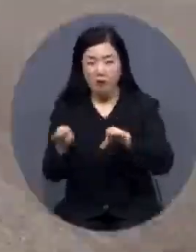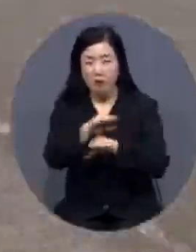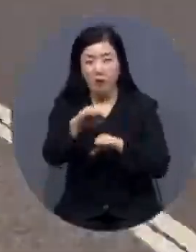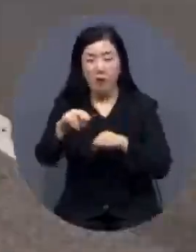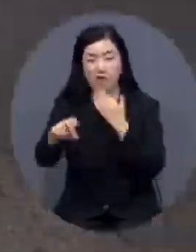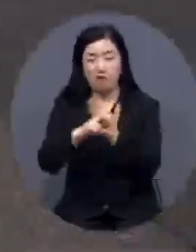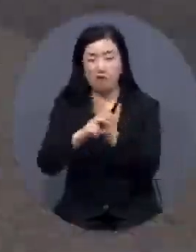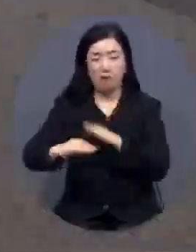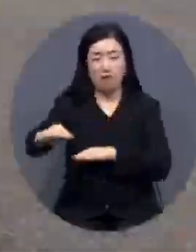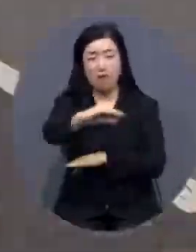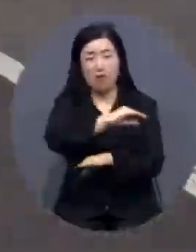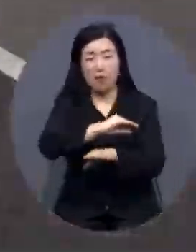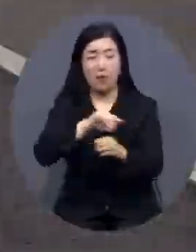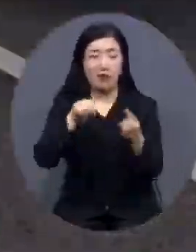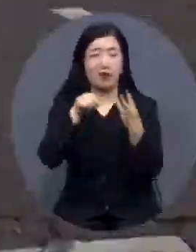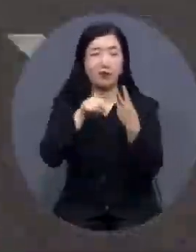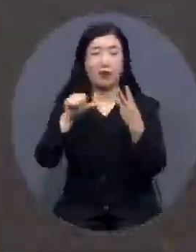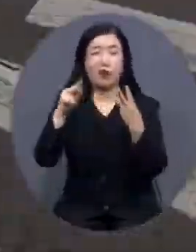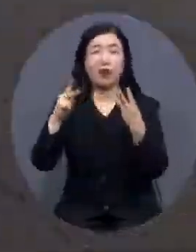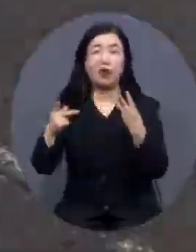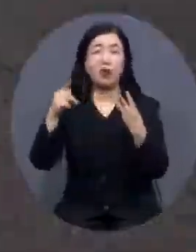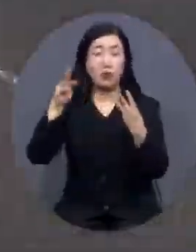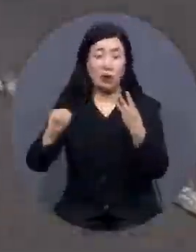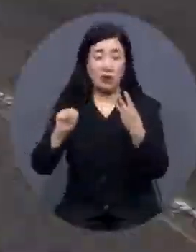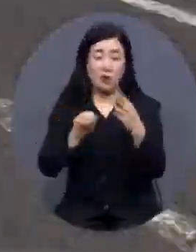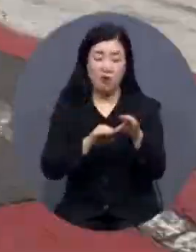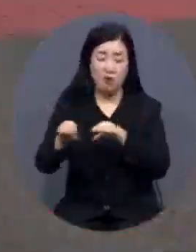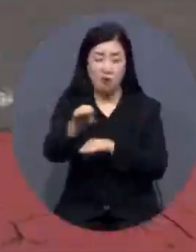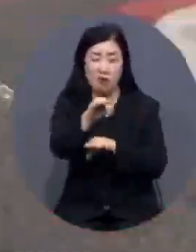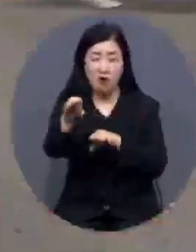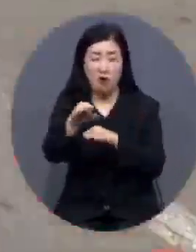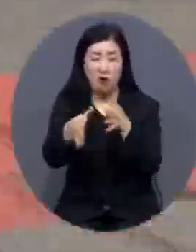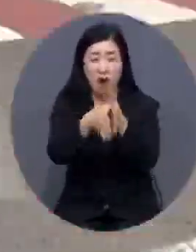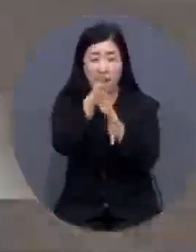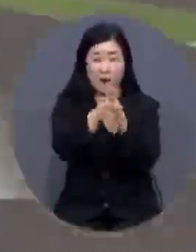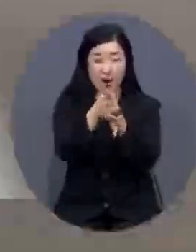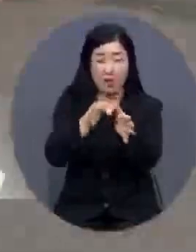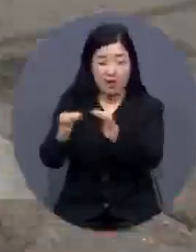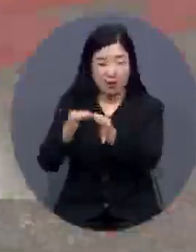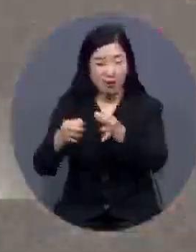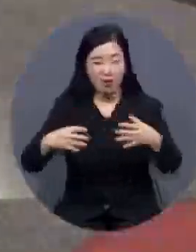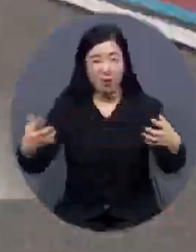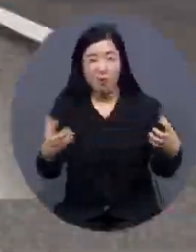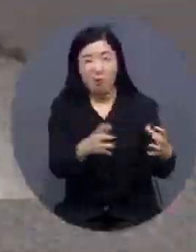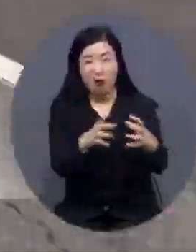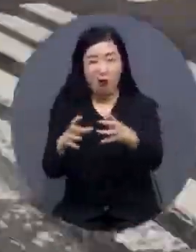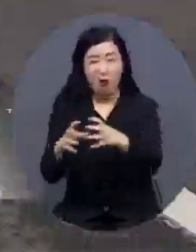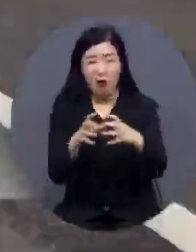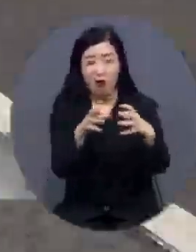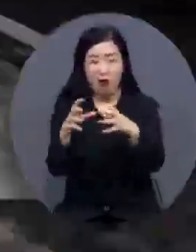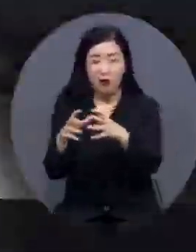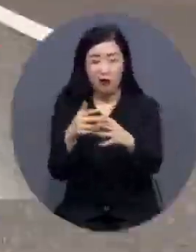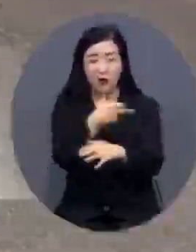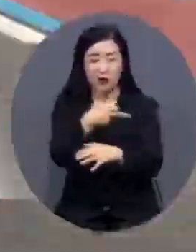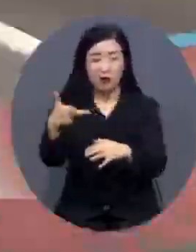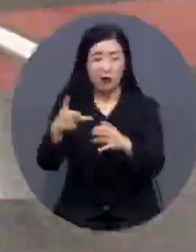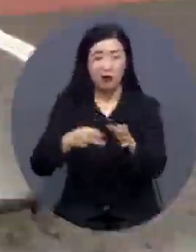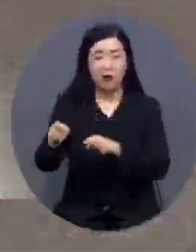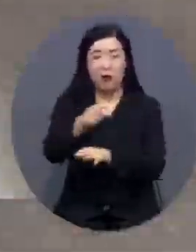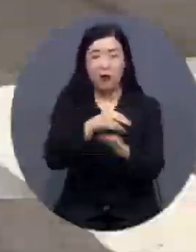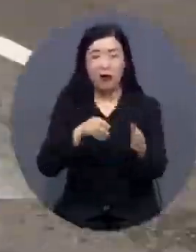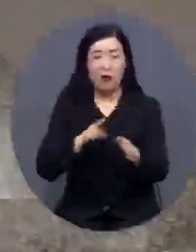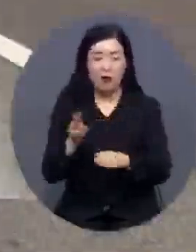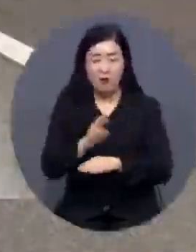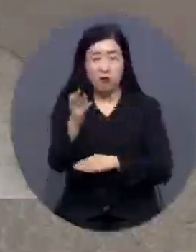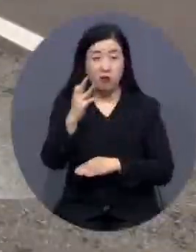유턴을 하며 달린 거리만 3.5km. 아파트와 상가가 밀집한 지역에서 신호등이 있는 대형 교차로만